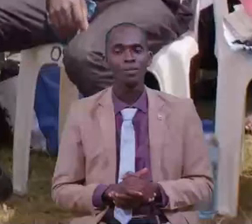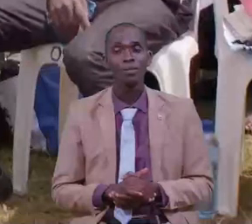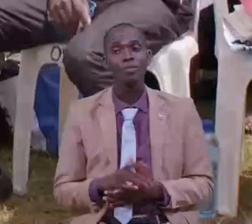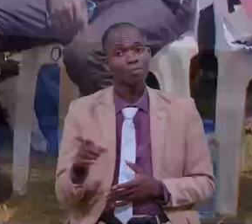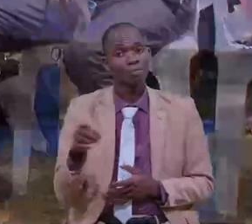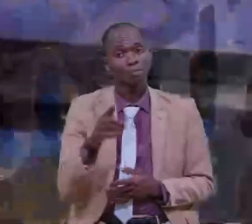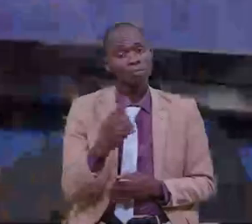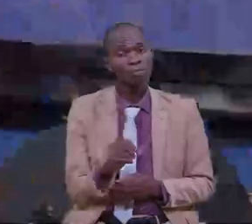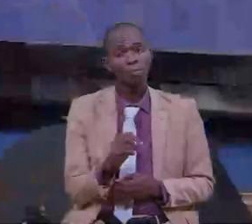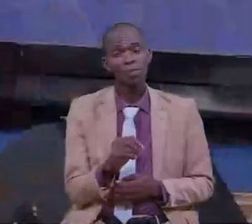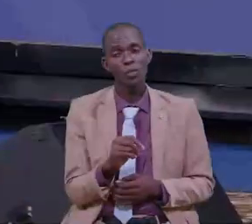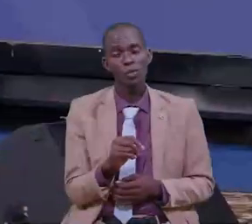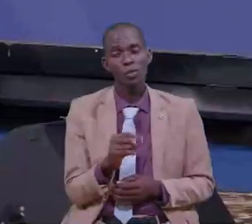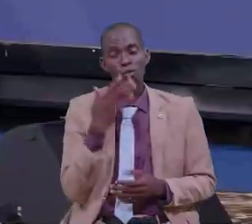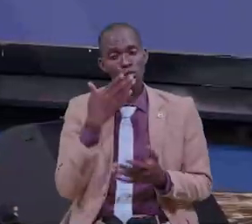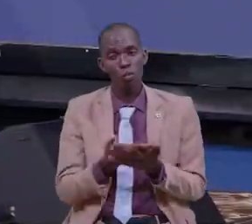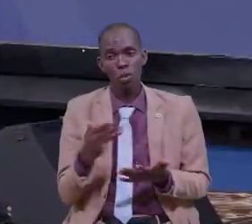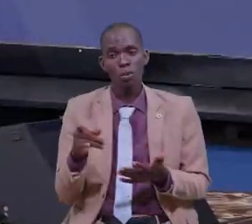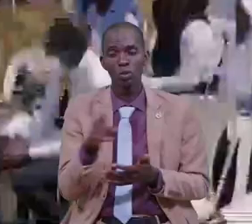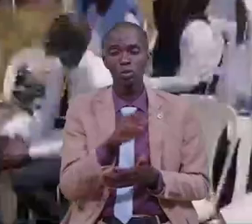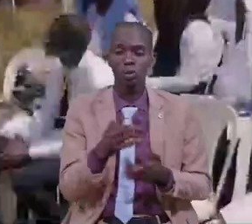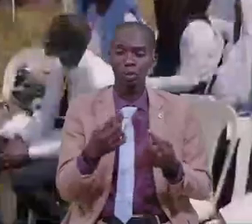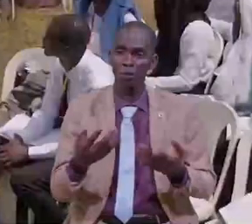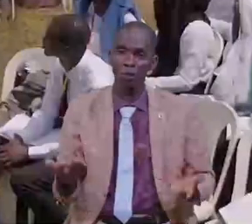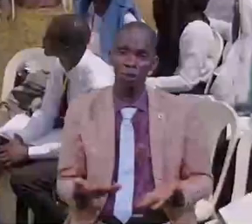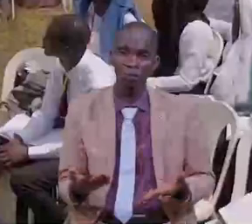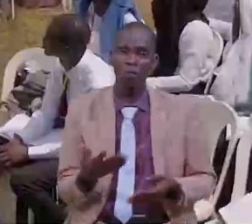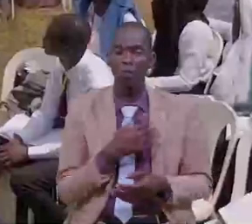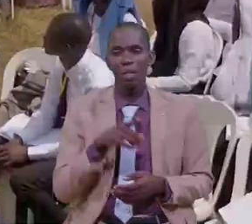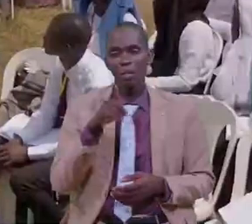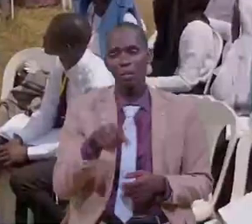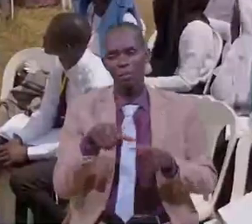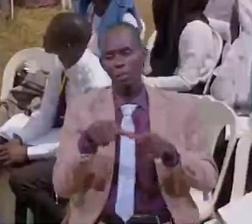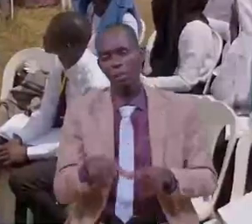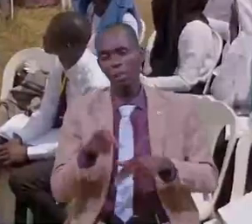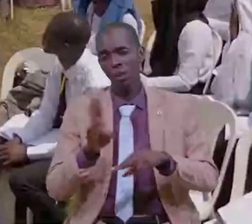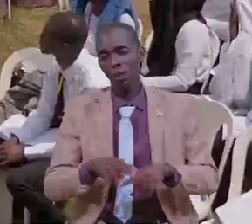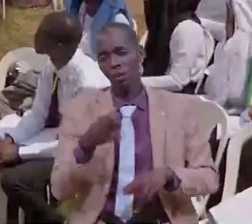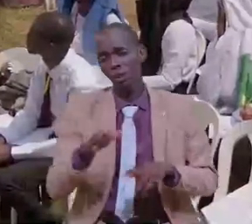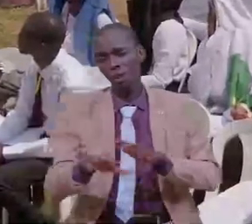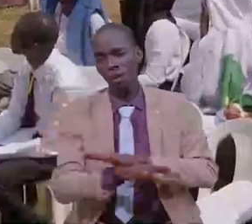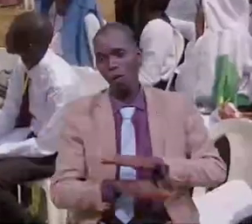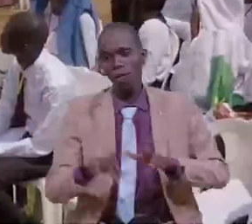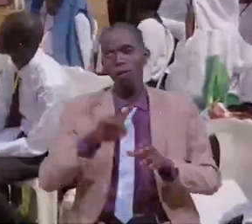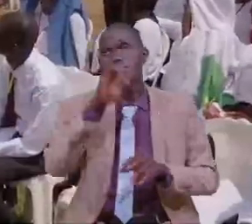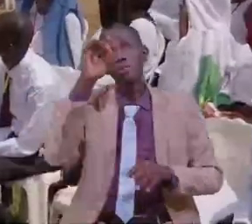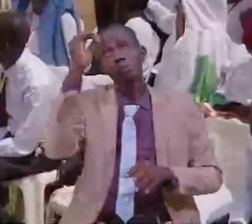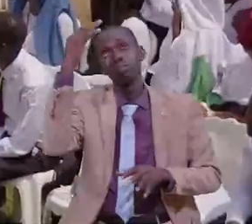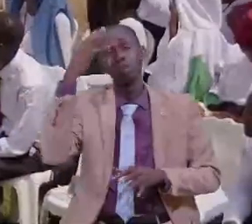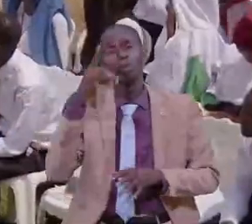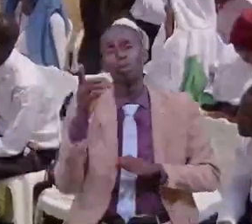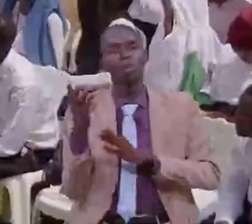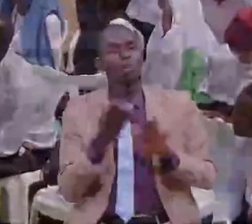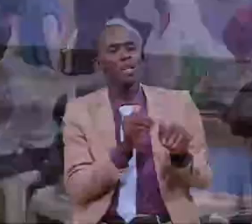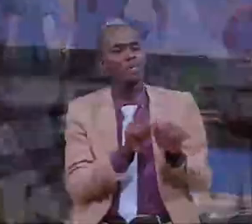Le fait que tu sois venu là aujourd'hui et tu es resté là-bas dans le soleil et